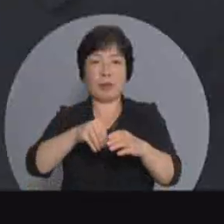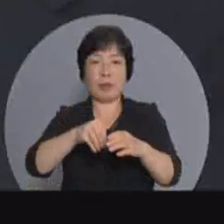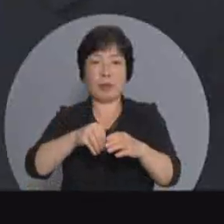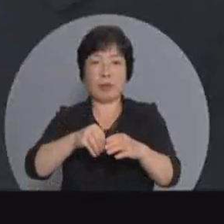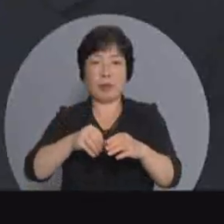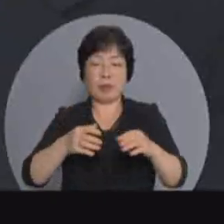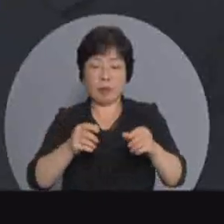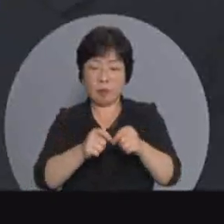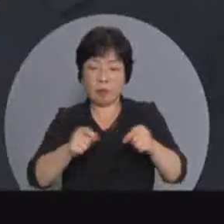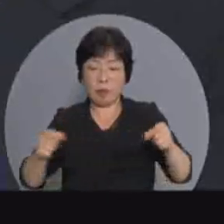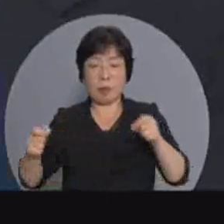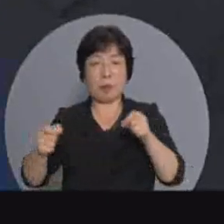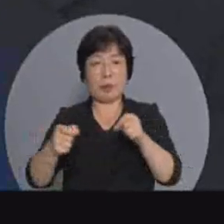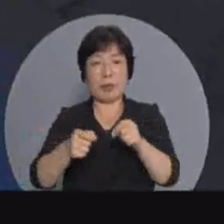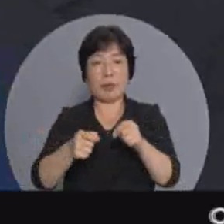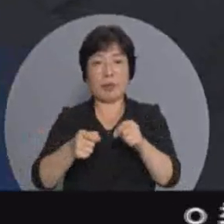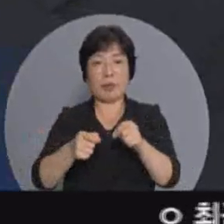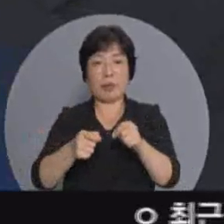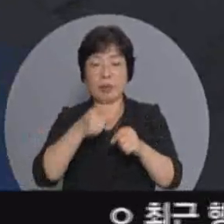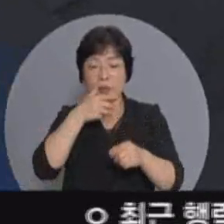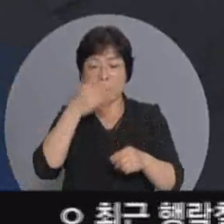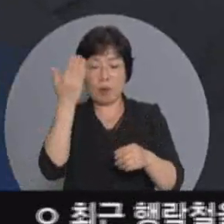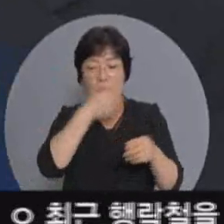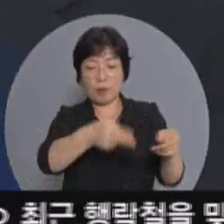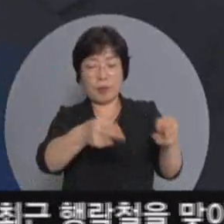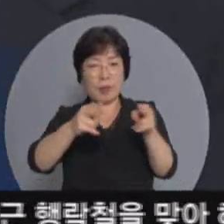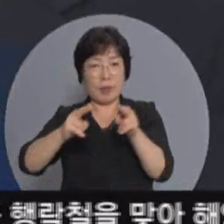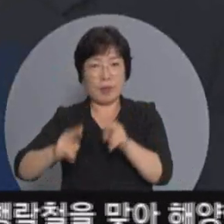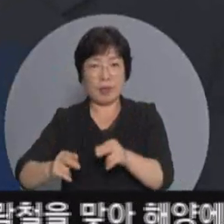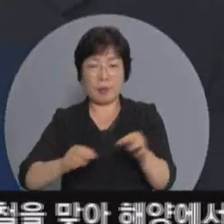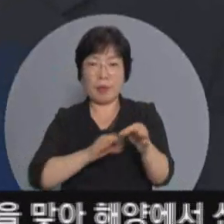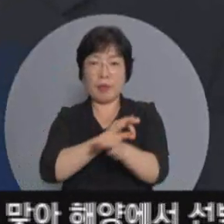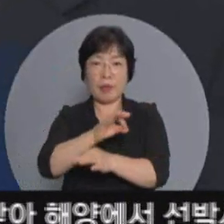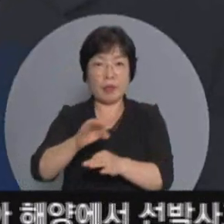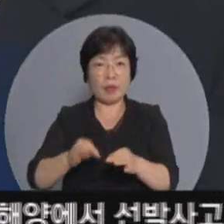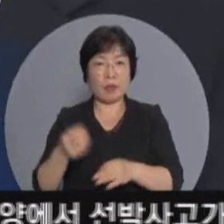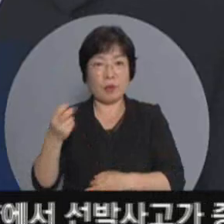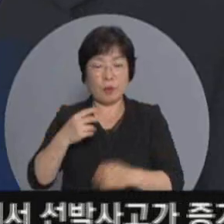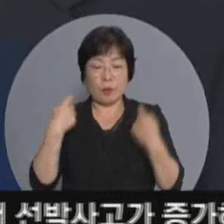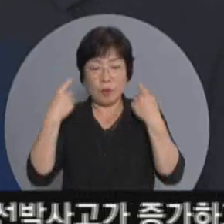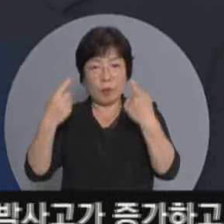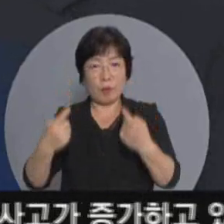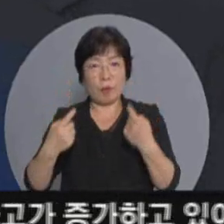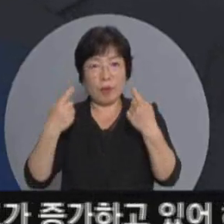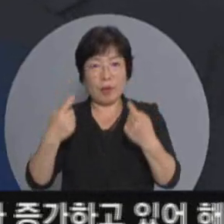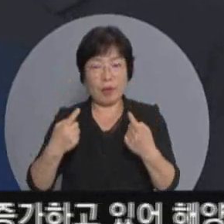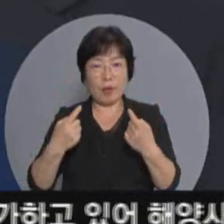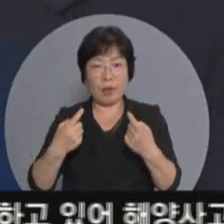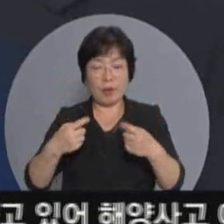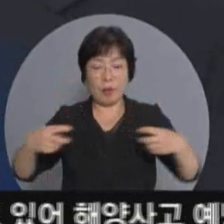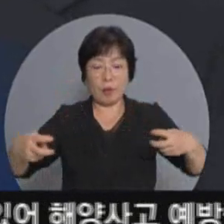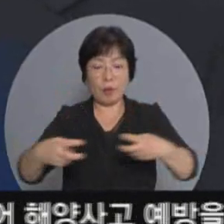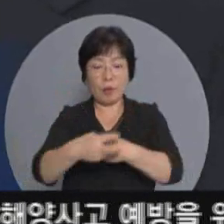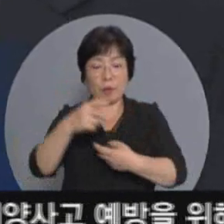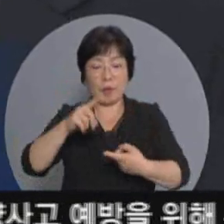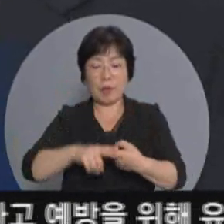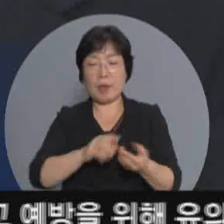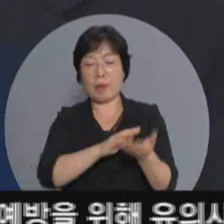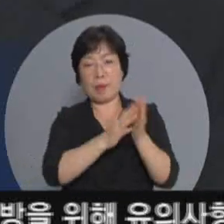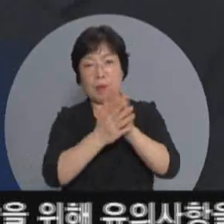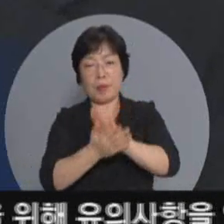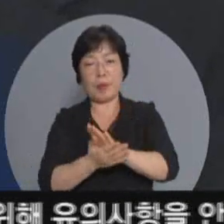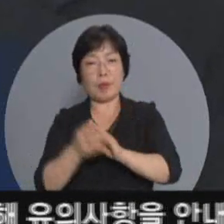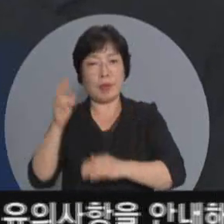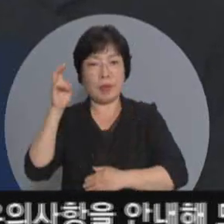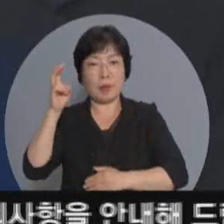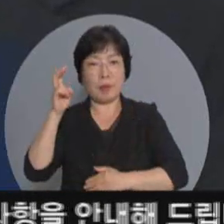거리 대상으로 단축이 되게 되면 여수 남해 간의 어떤 경제나 그다음에 관광, 그다음에 그 교통 수요에 대해서 변화가 있을 걸로 예측이